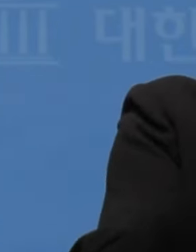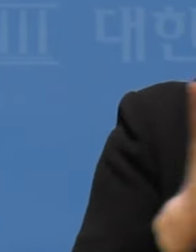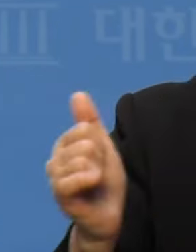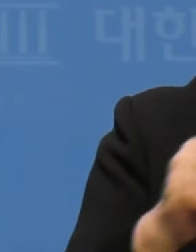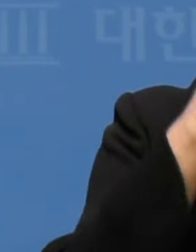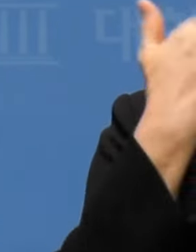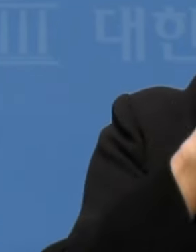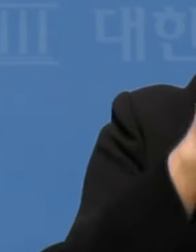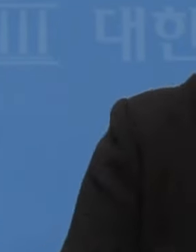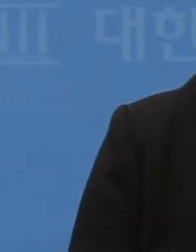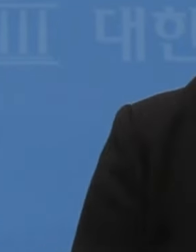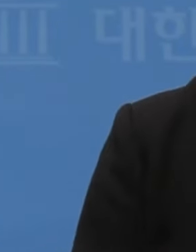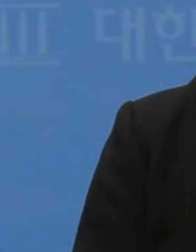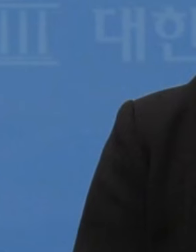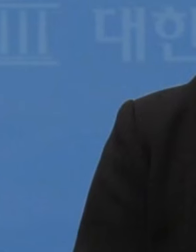있었습니까?